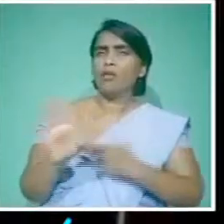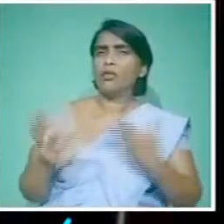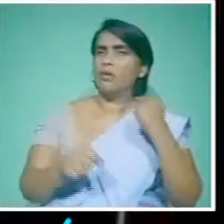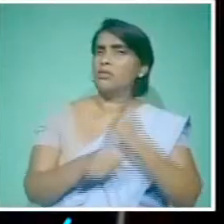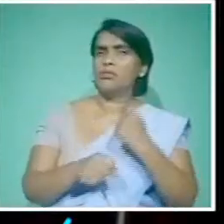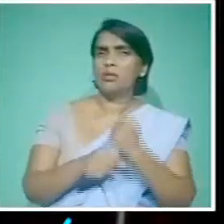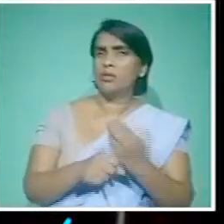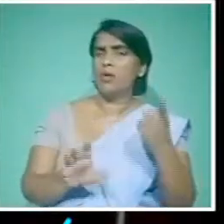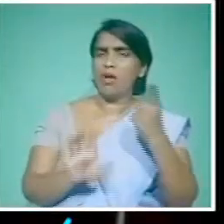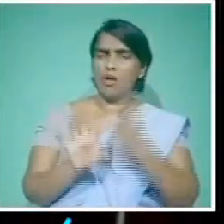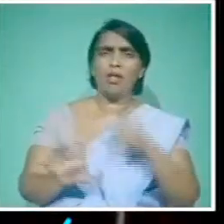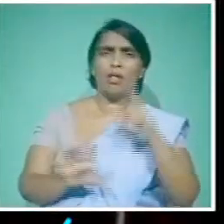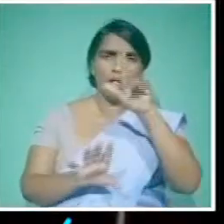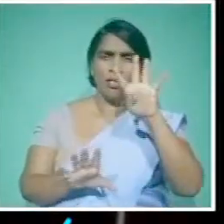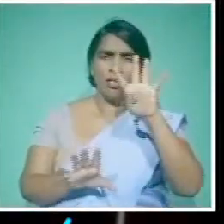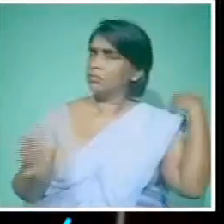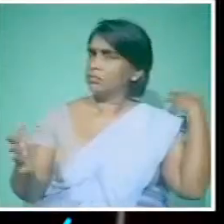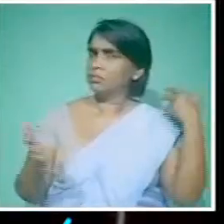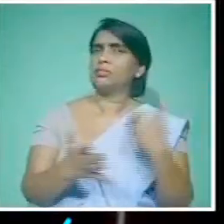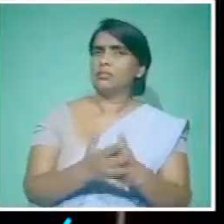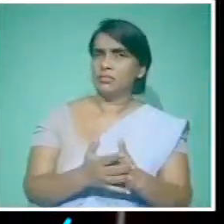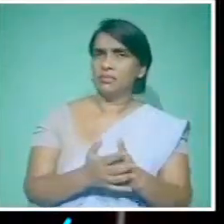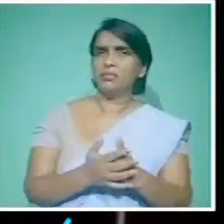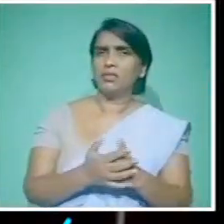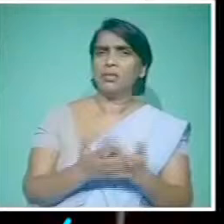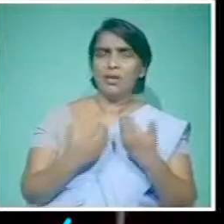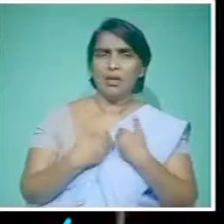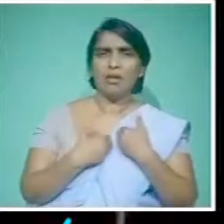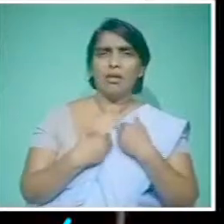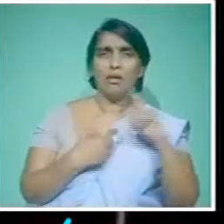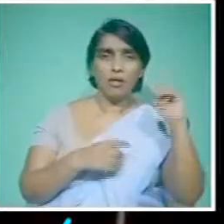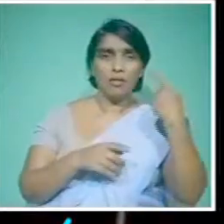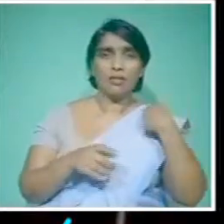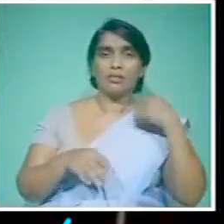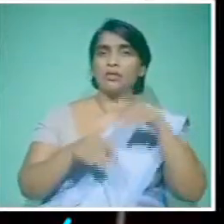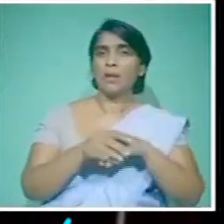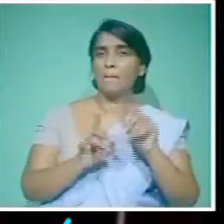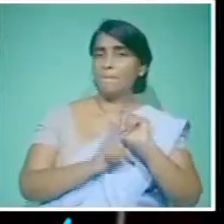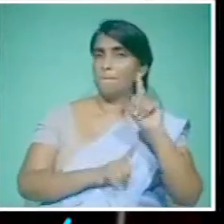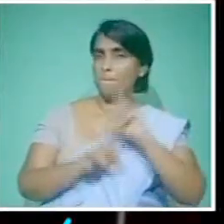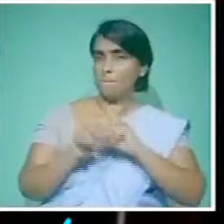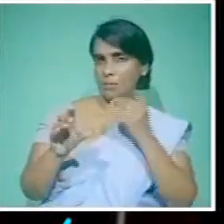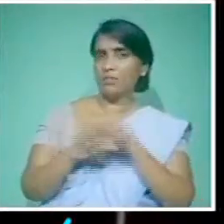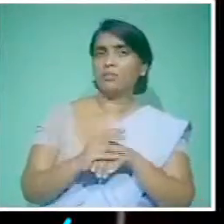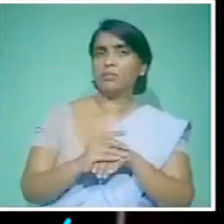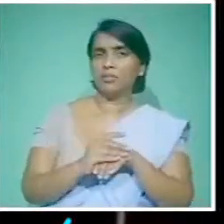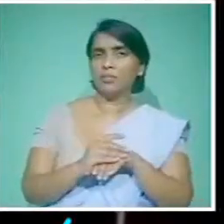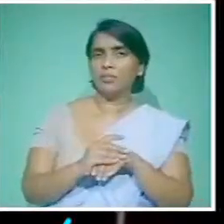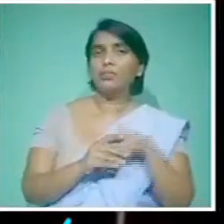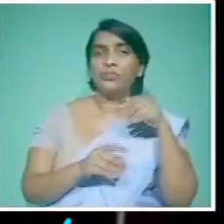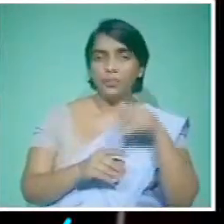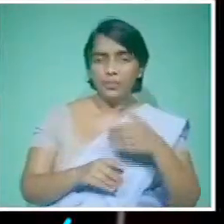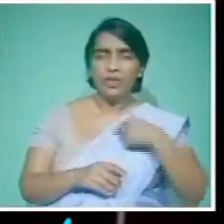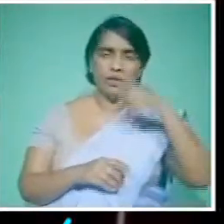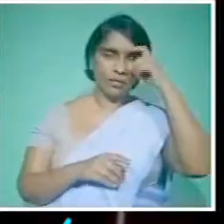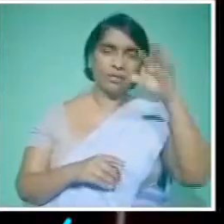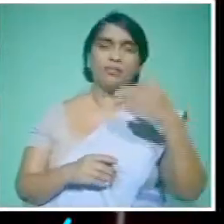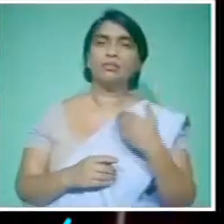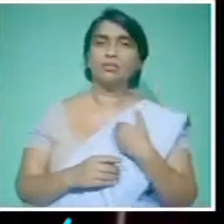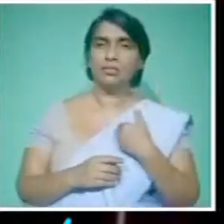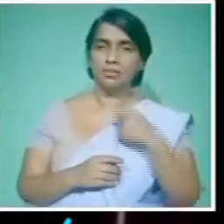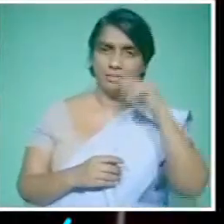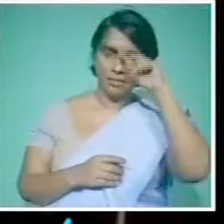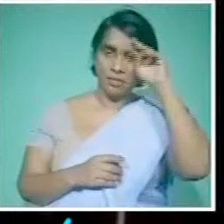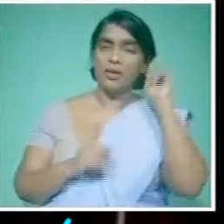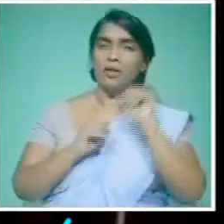ආණ්ඩු තියෙනවද? අවුරුදු 74ක් තිස්සේ. අපි මේ ආවේ පළවෙනි පාරට මේ පාර්ලිමේන්තුව තුල. ඒකත් මම දැක්කම ආව